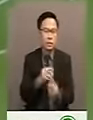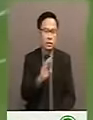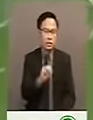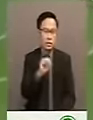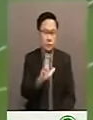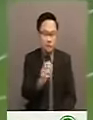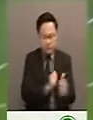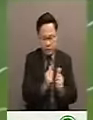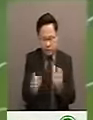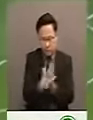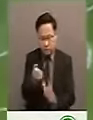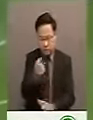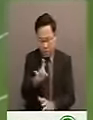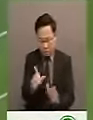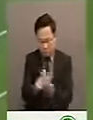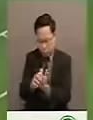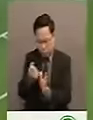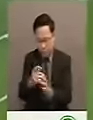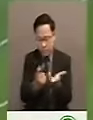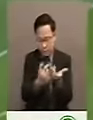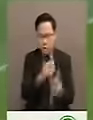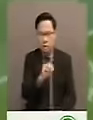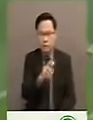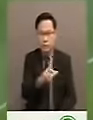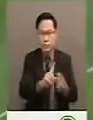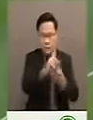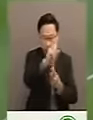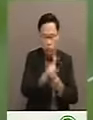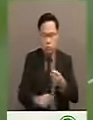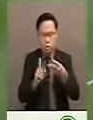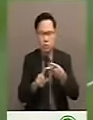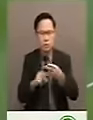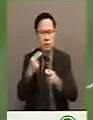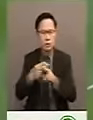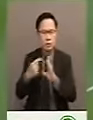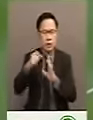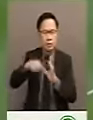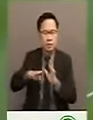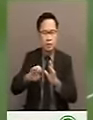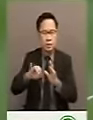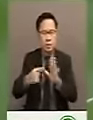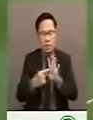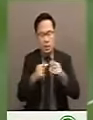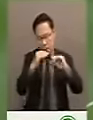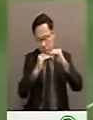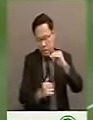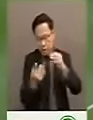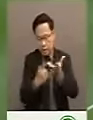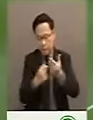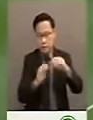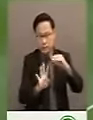แต้มจาก18นั้นยังคงรั้งจ่าฝูงต่อไปทิ้งห่างรองจ่าฝูงอย่างเซบีย่า4แต้มนะครับส่วนมาลาก้านี่มี